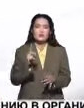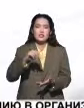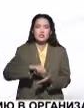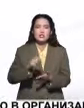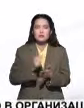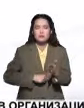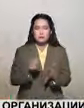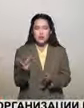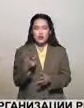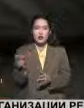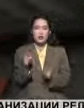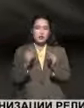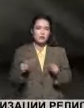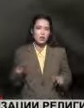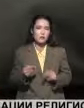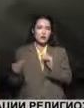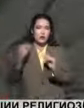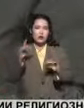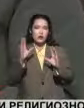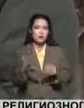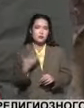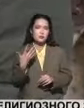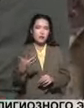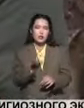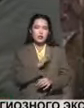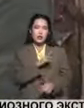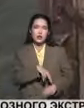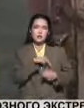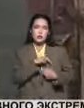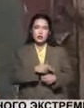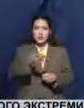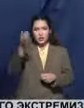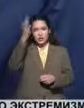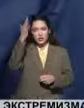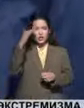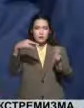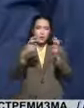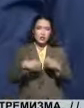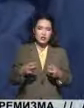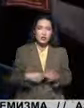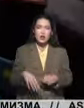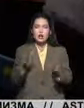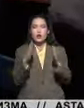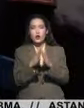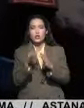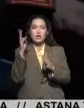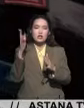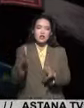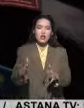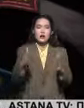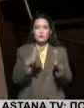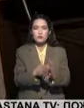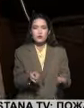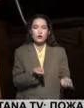газовых баллонов. Годом ранее таких случаев было 5. Сотрудники акимата проводят мониторинг в многоквартирных домах. По закону хранение